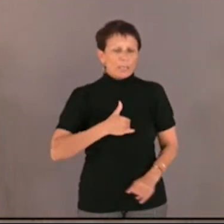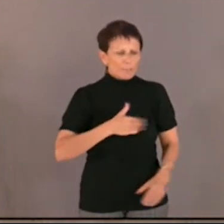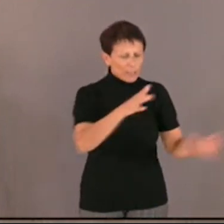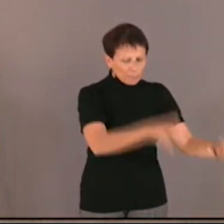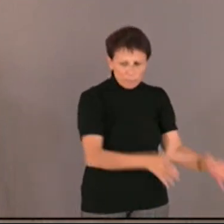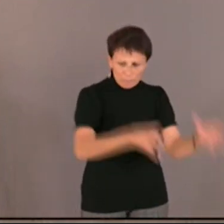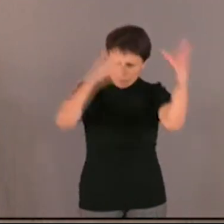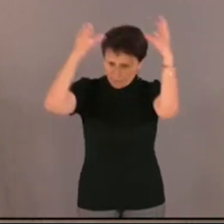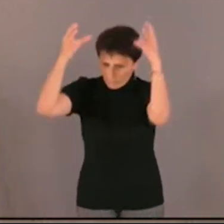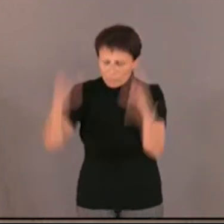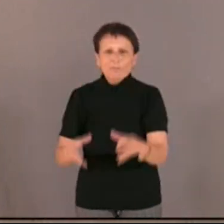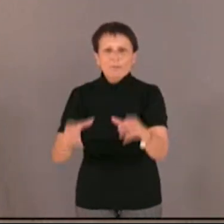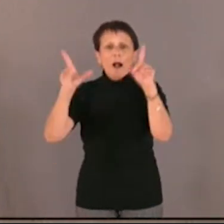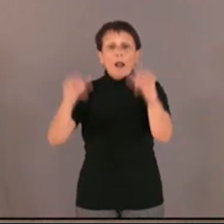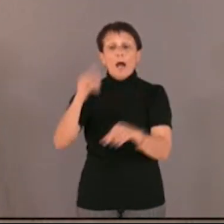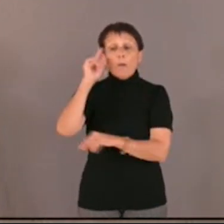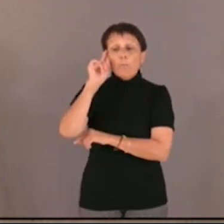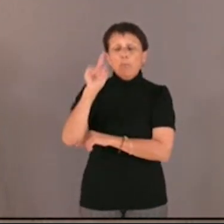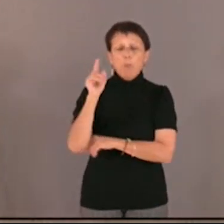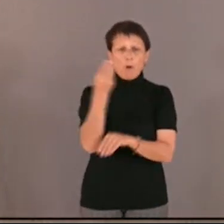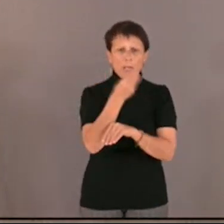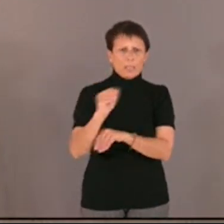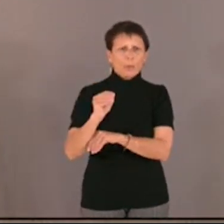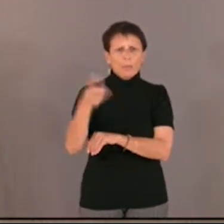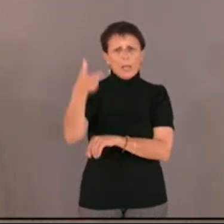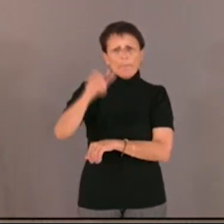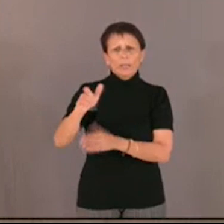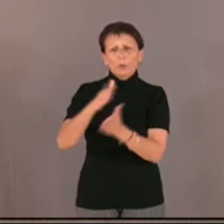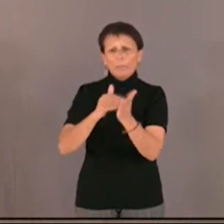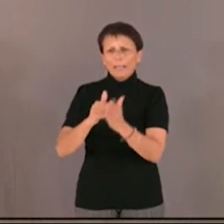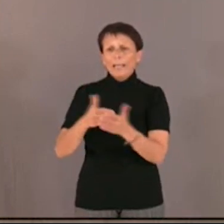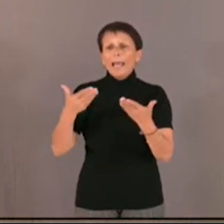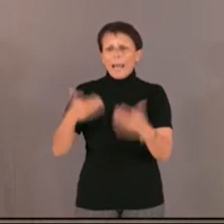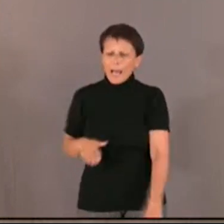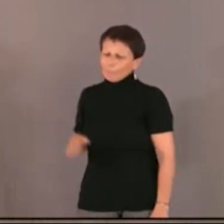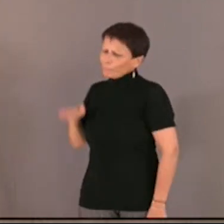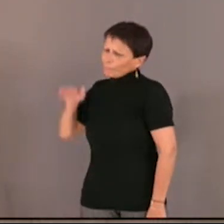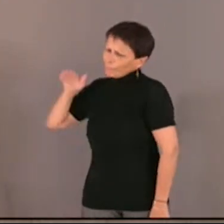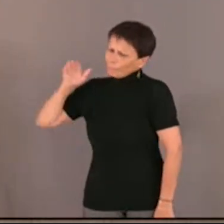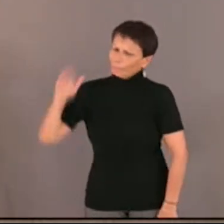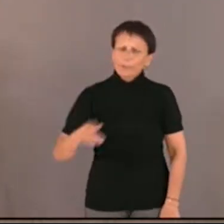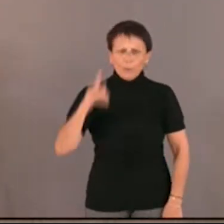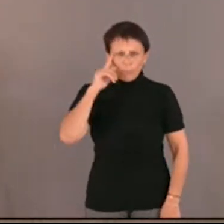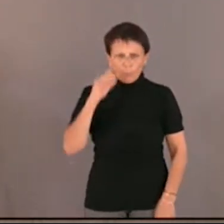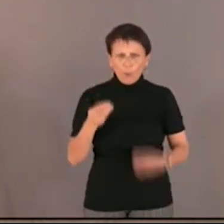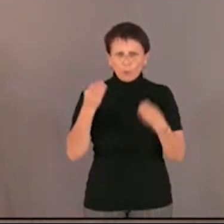de la sécurité des Marseillais et nous aurons déjà fait un grand pas en avant pour redynamiser cette ville.